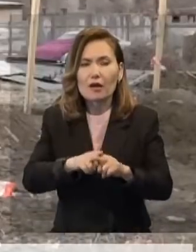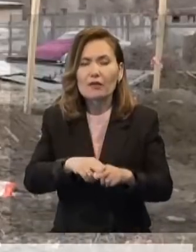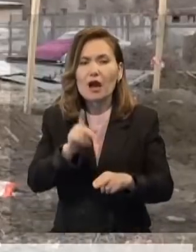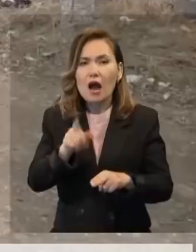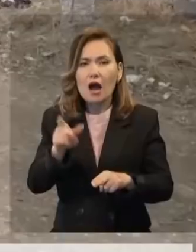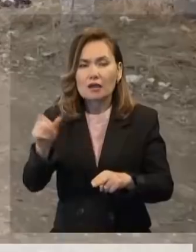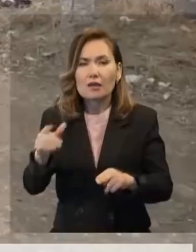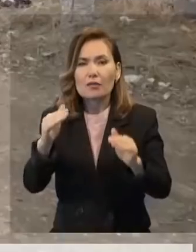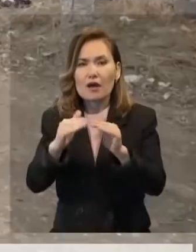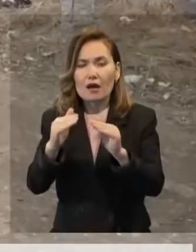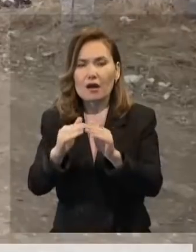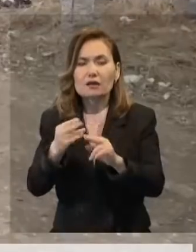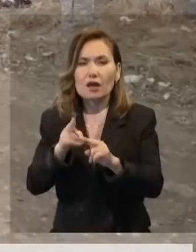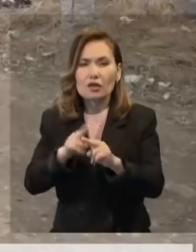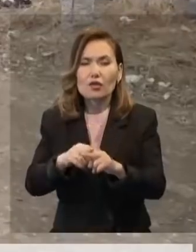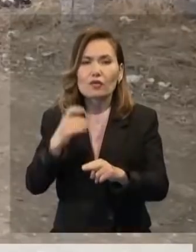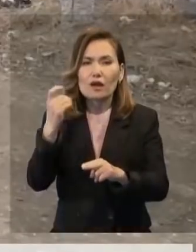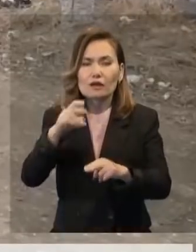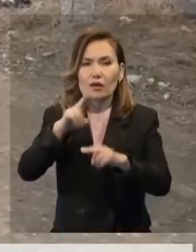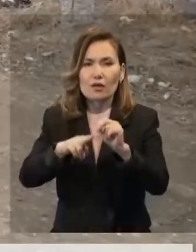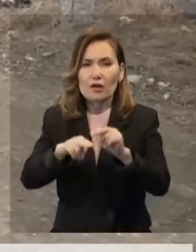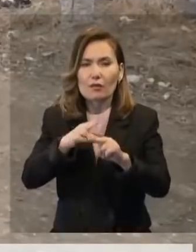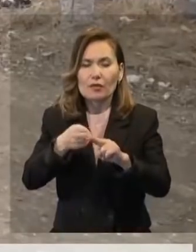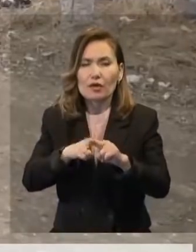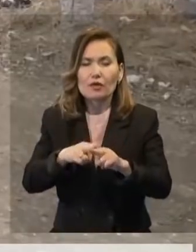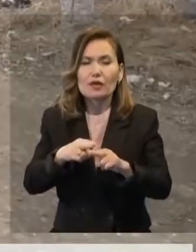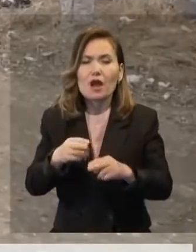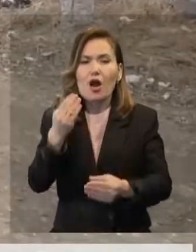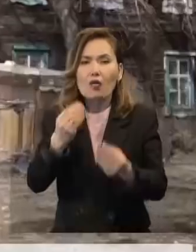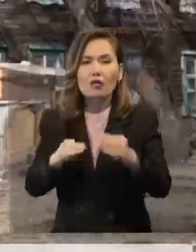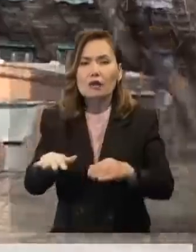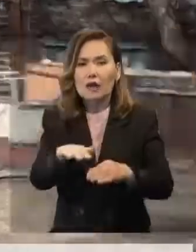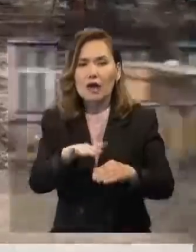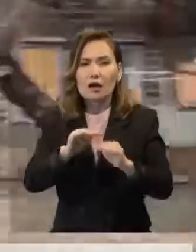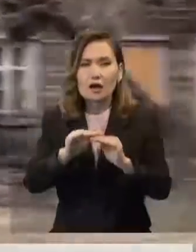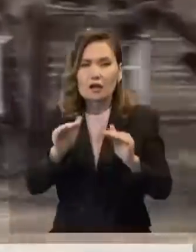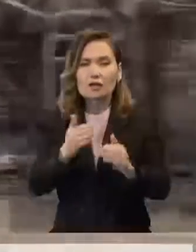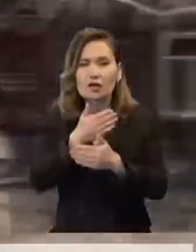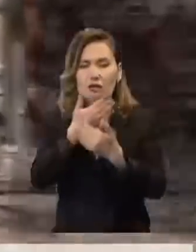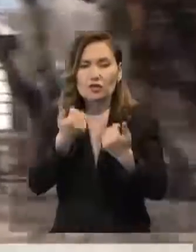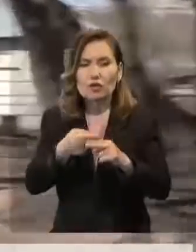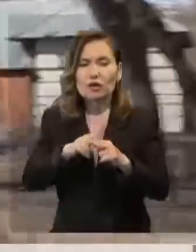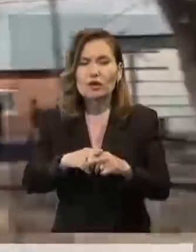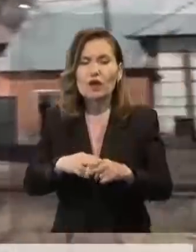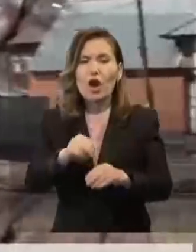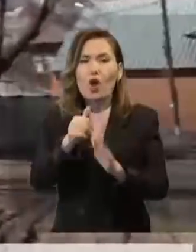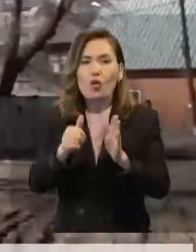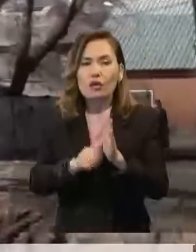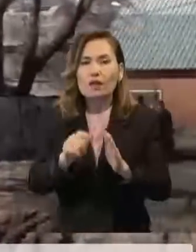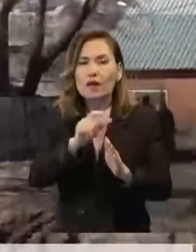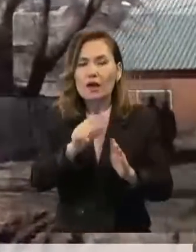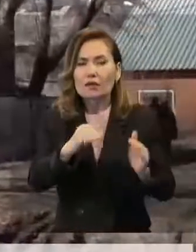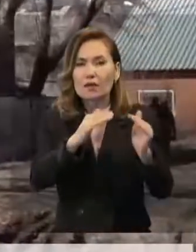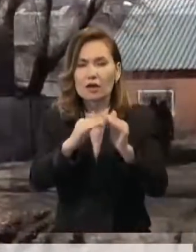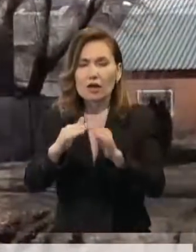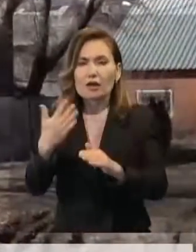иелігінде екен. Енді балалар ойнайтын алаңнан да айырылатын болдық дейді тұрғындар. Бұл жерде 16 пәтерлі екі қабатты 5 үй бар.